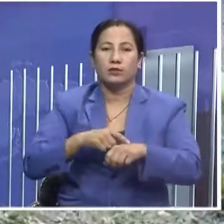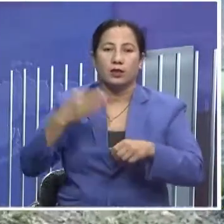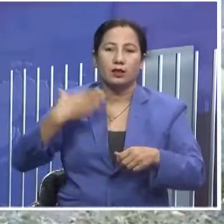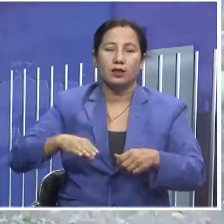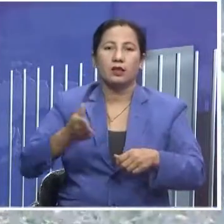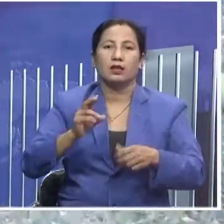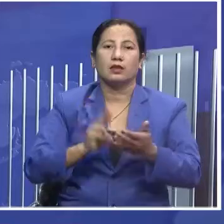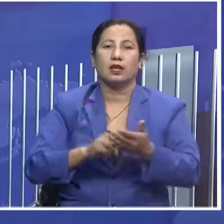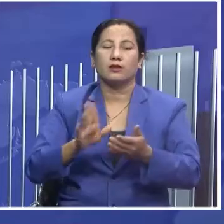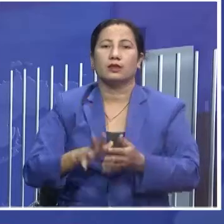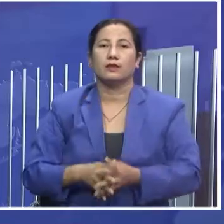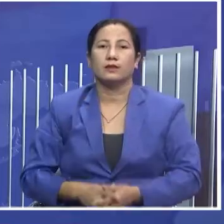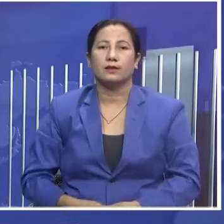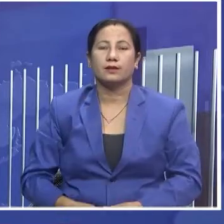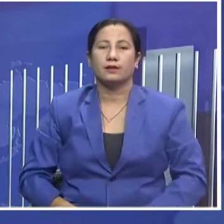थालेको छ।